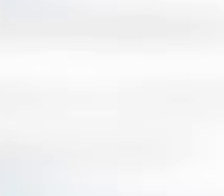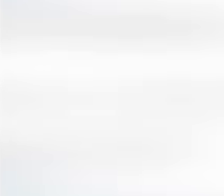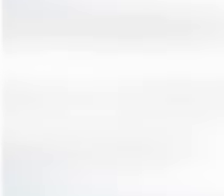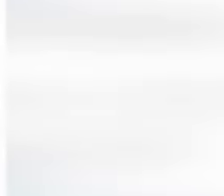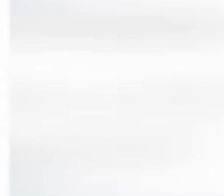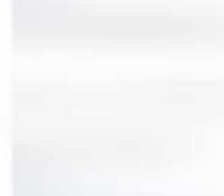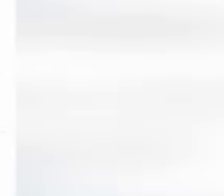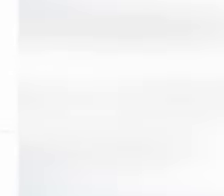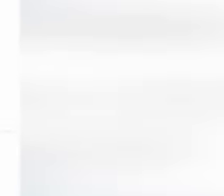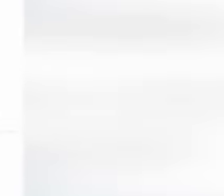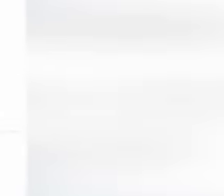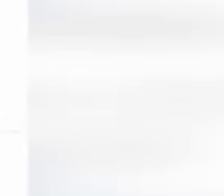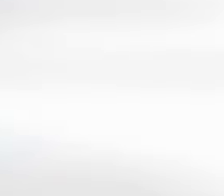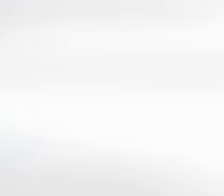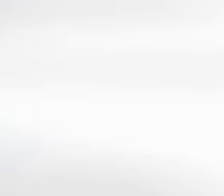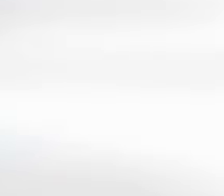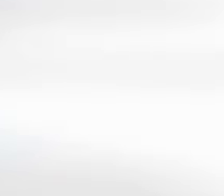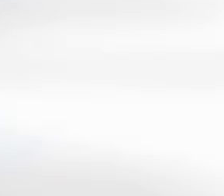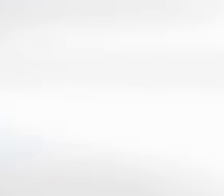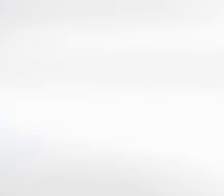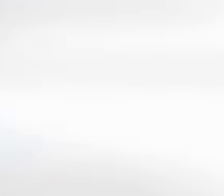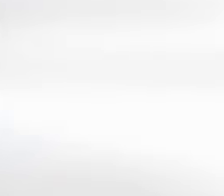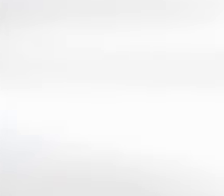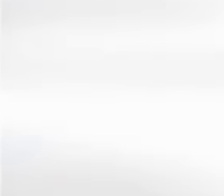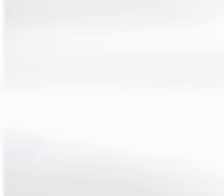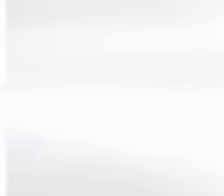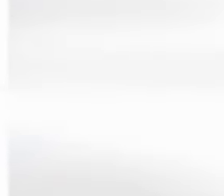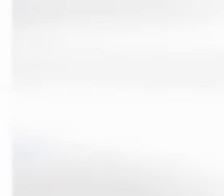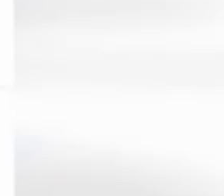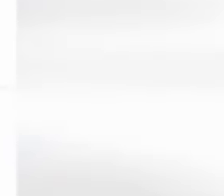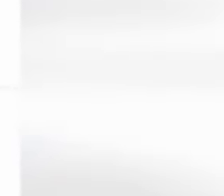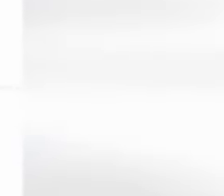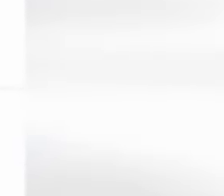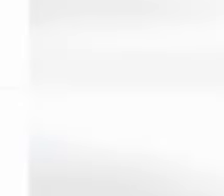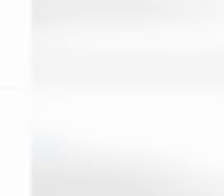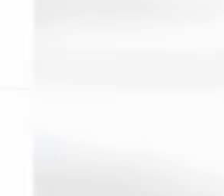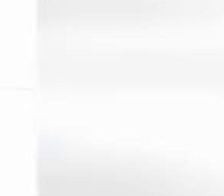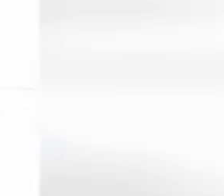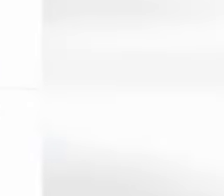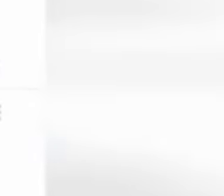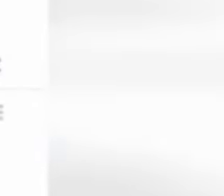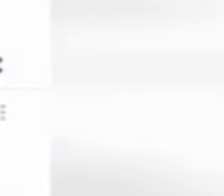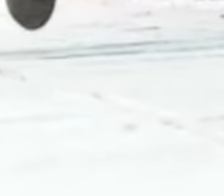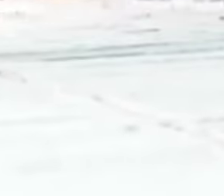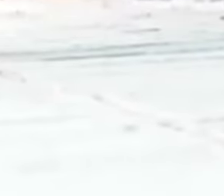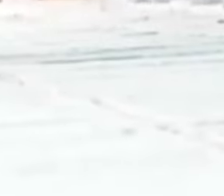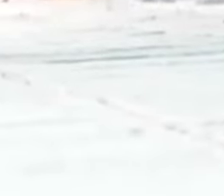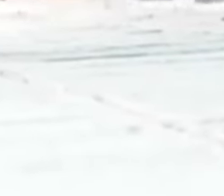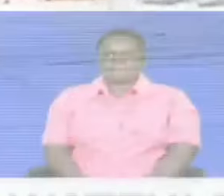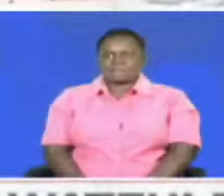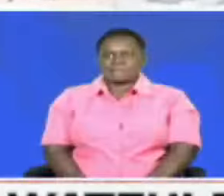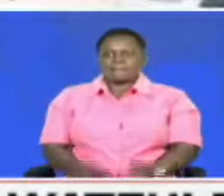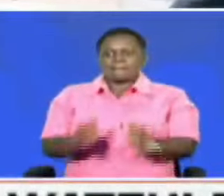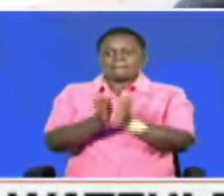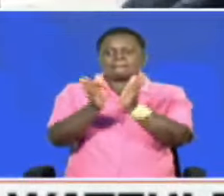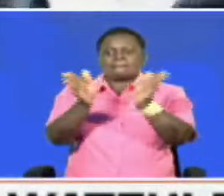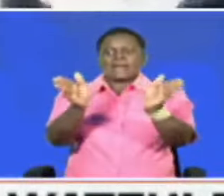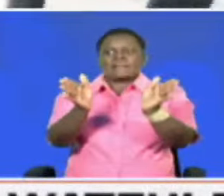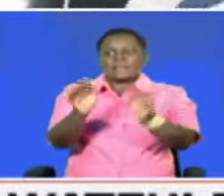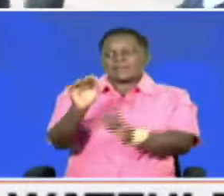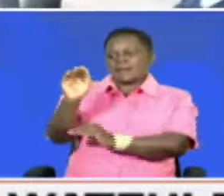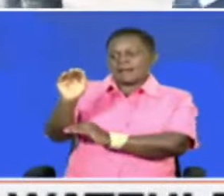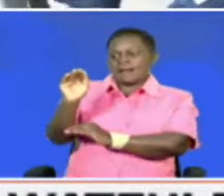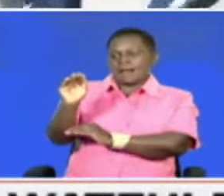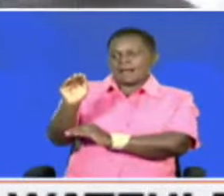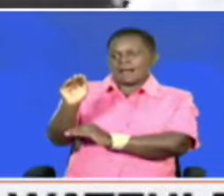kwamba baadhi ya wateule wa baraza la mawaziri wameshtumiwa kwa ufisadi na ukosefu wa uadilifu. Wananchi wengi walitoa wito